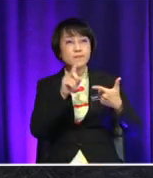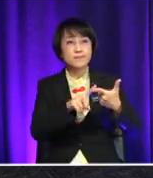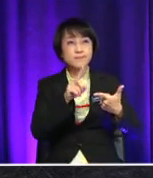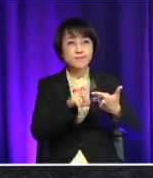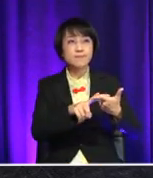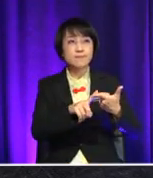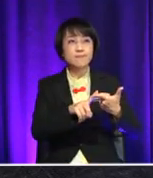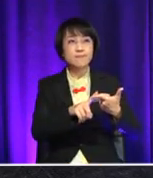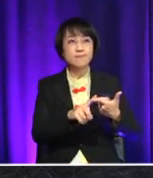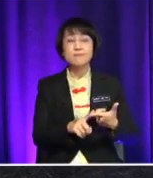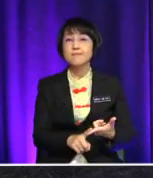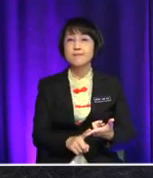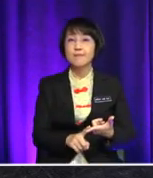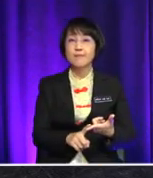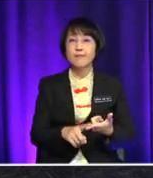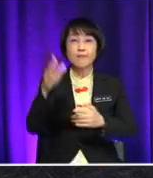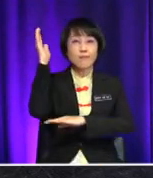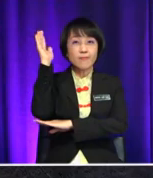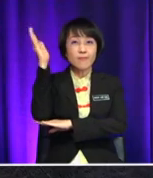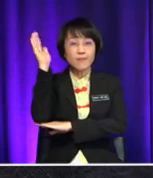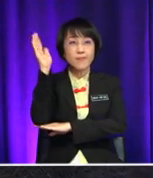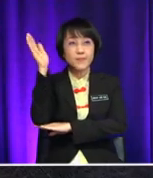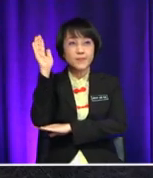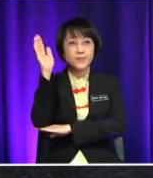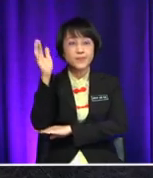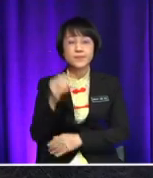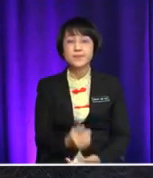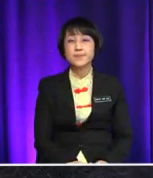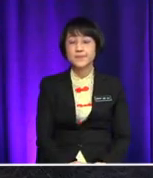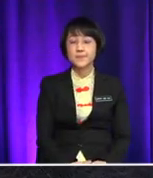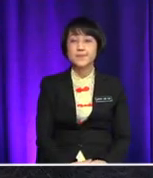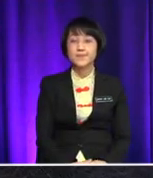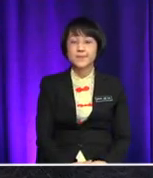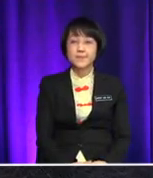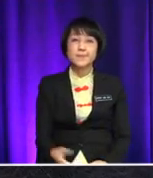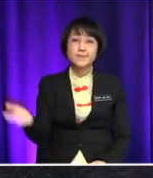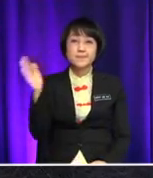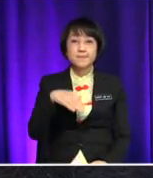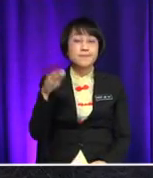pula kita dengar dulu ya kita dengar audio ceramah dulu